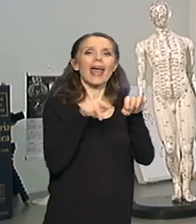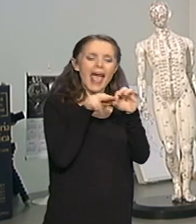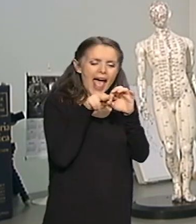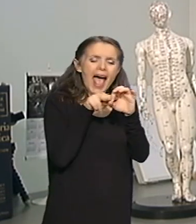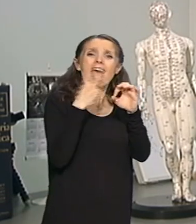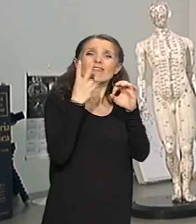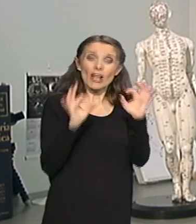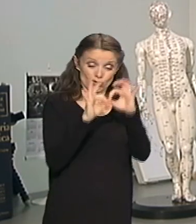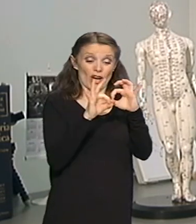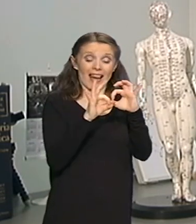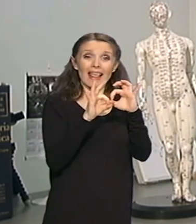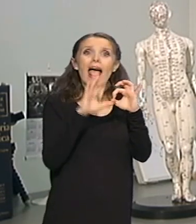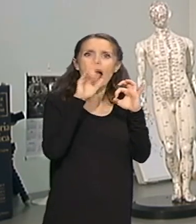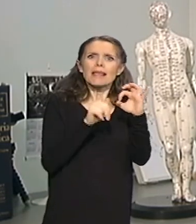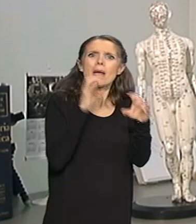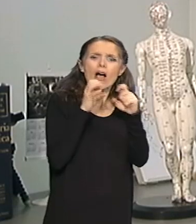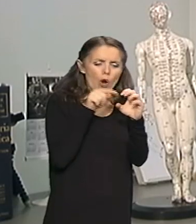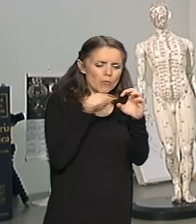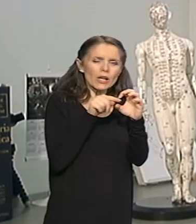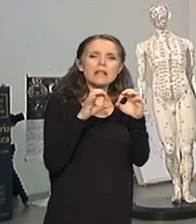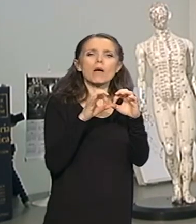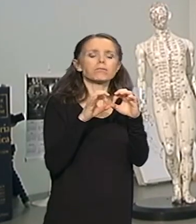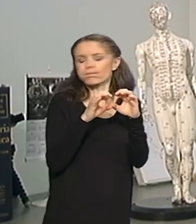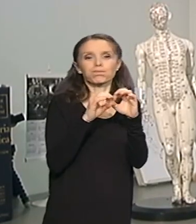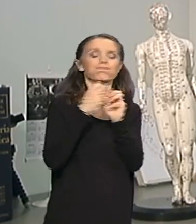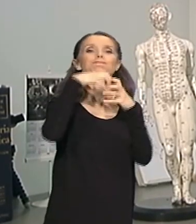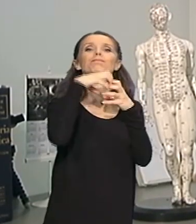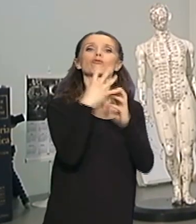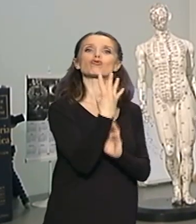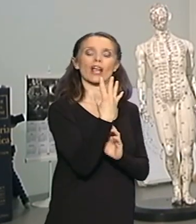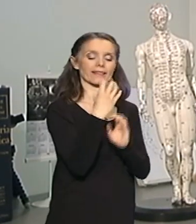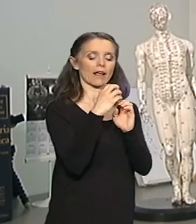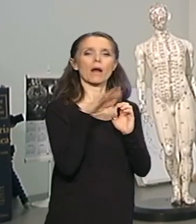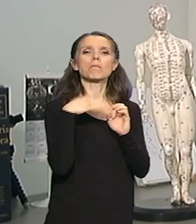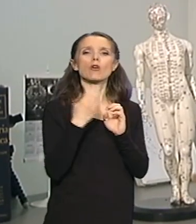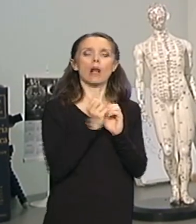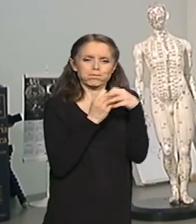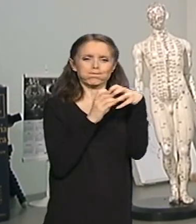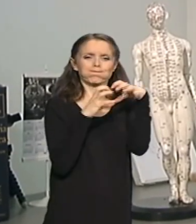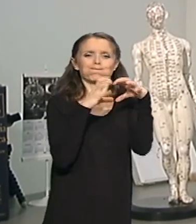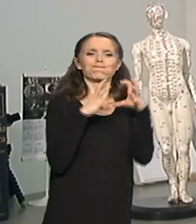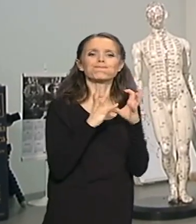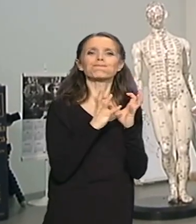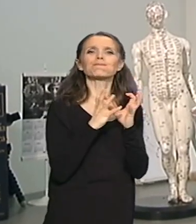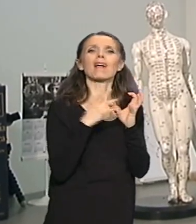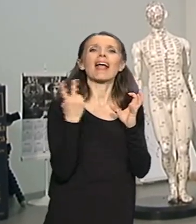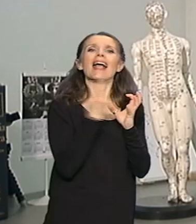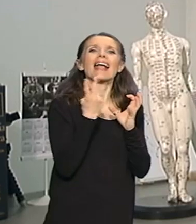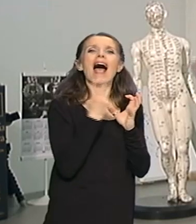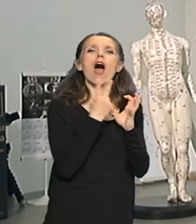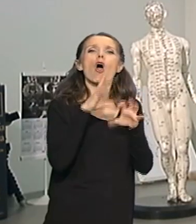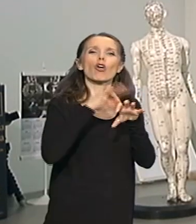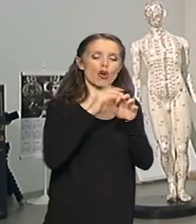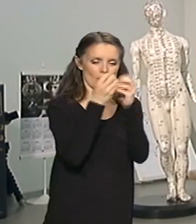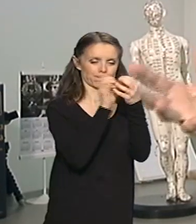te komunikacije. Te dve se iza toga podele na četiri. Pa se dalje množe, pa dobijemo nešto što liči na dudinju. Pa onda